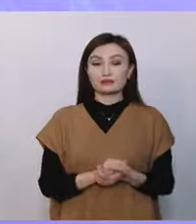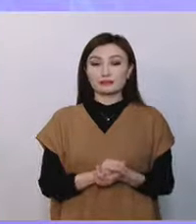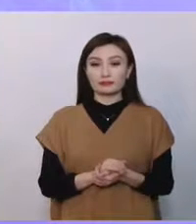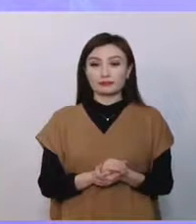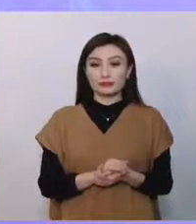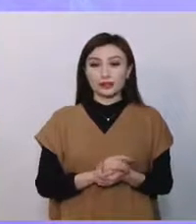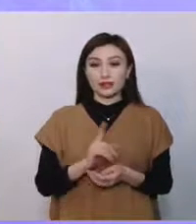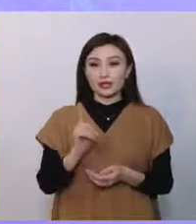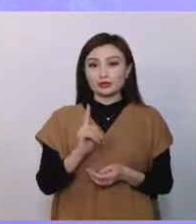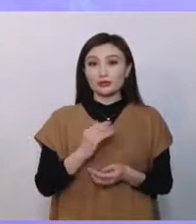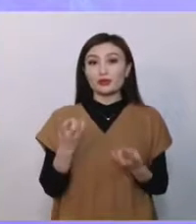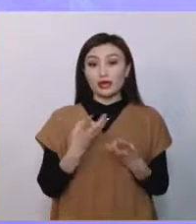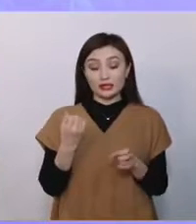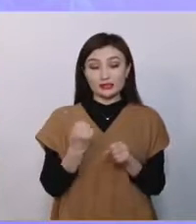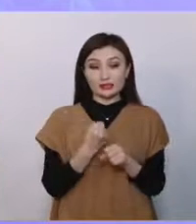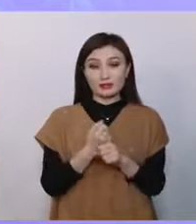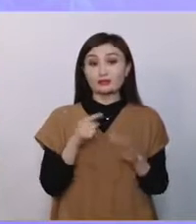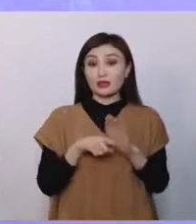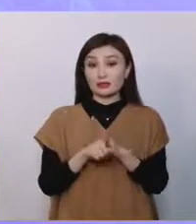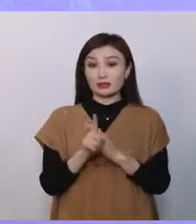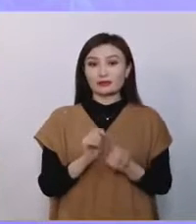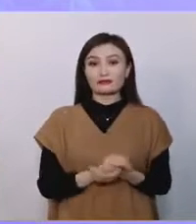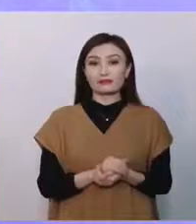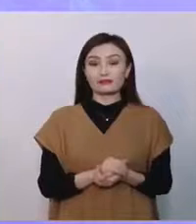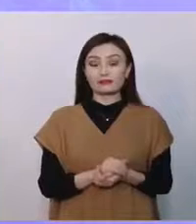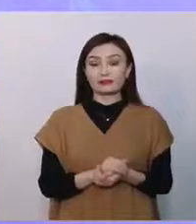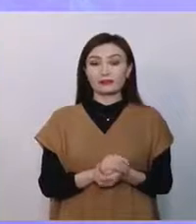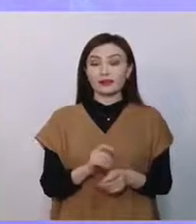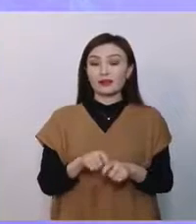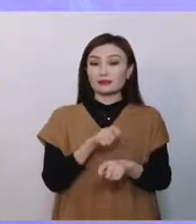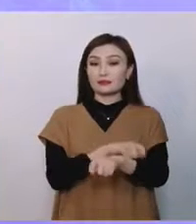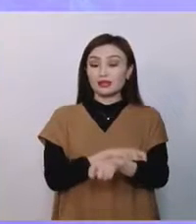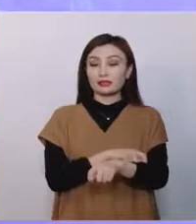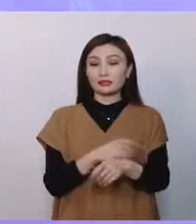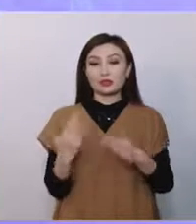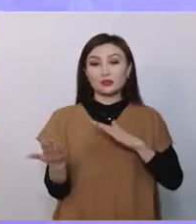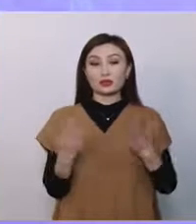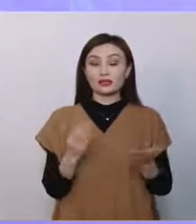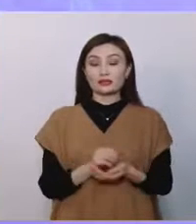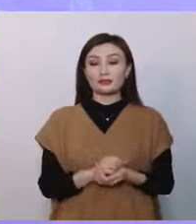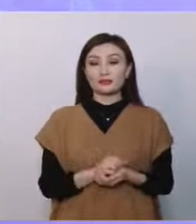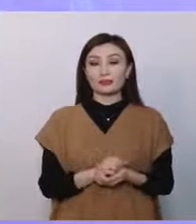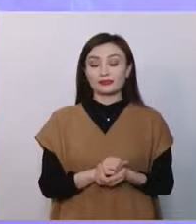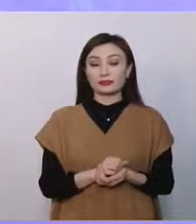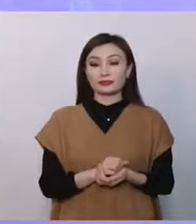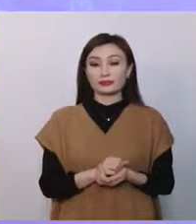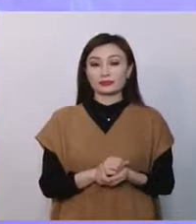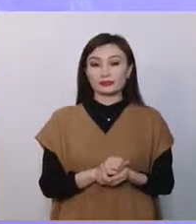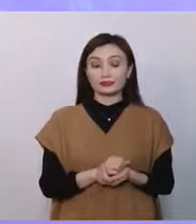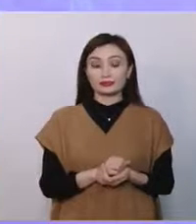что надо сделать сначала измерить стороны измеряйте